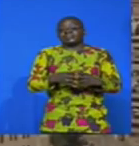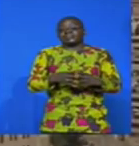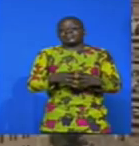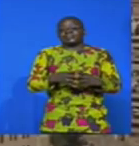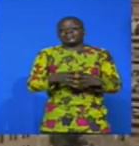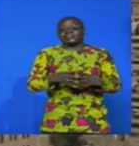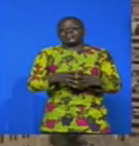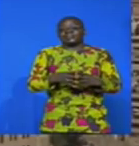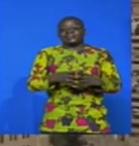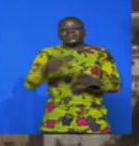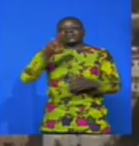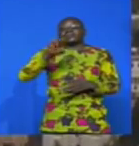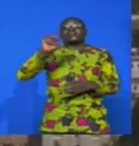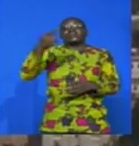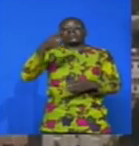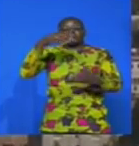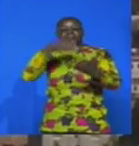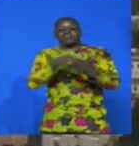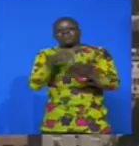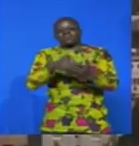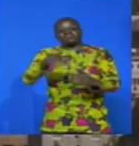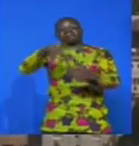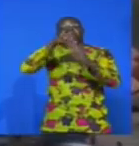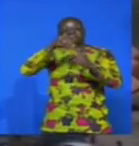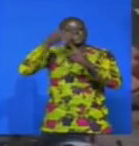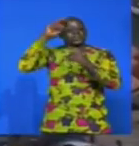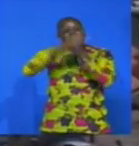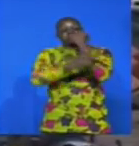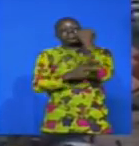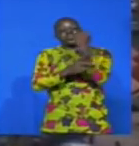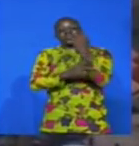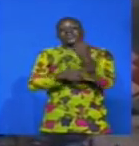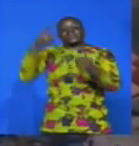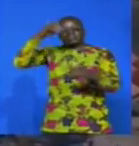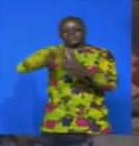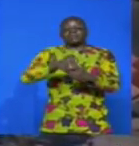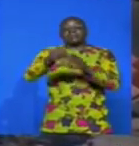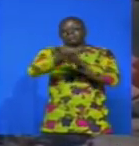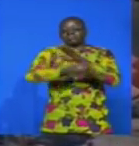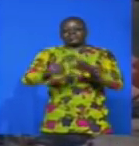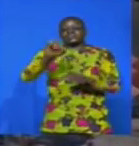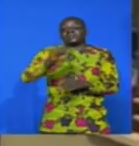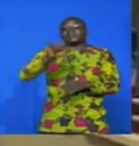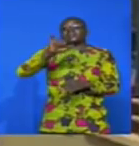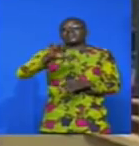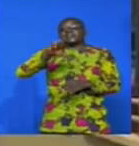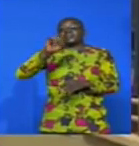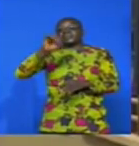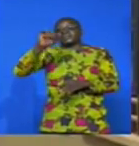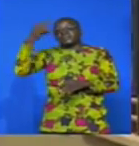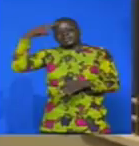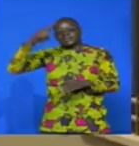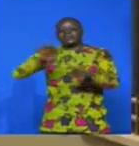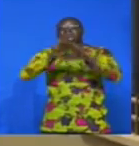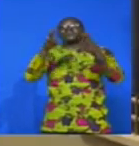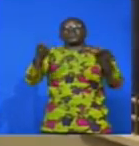Le régime contrôle l'immense majorité des provinces de Deraa et de Kouneitra dans le sud de la Syrie depuis le début de l'offensive lancée le 19